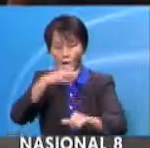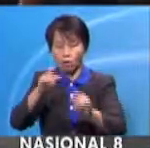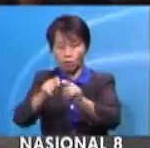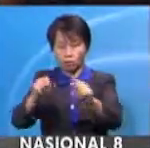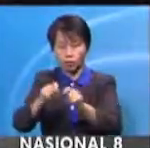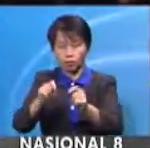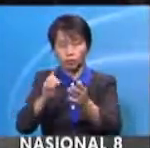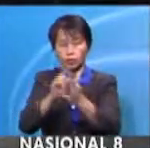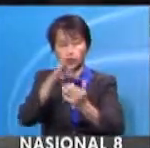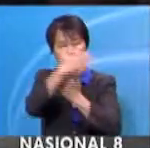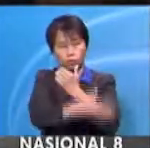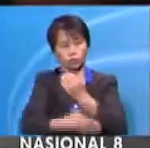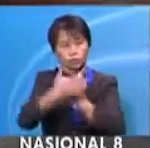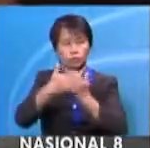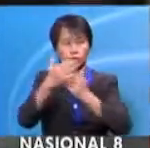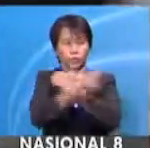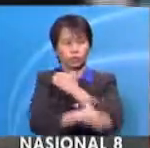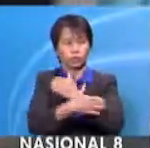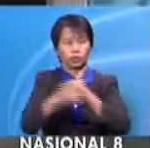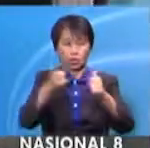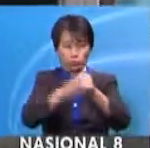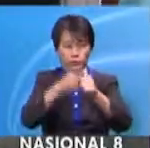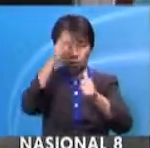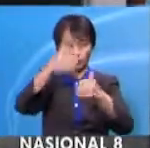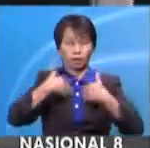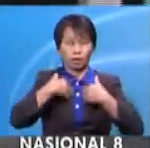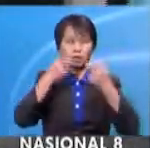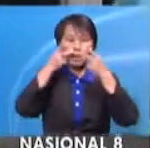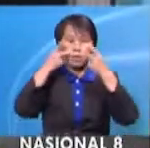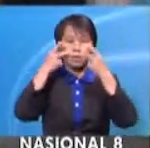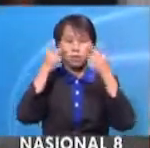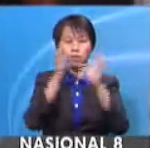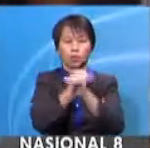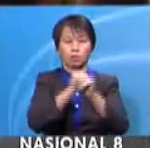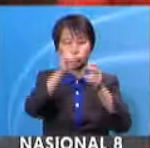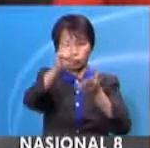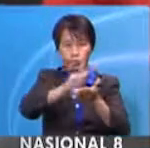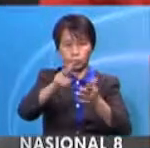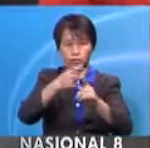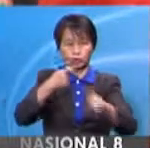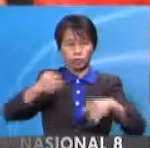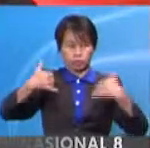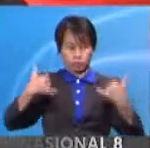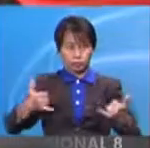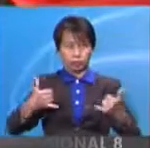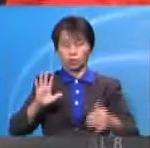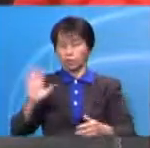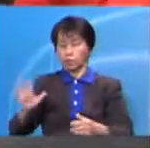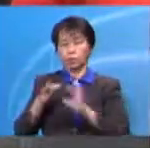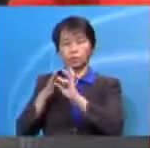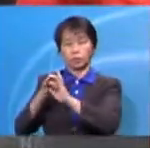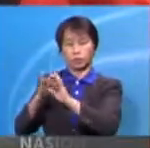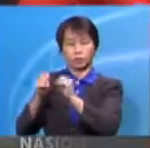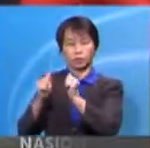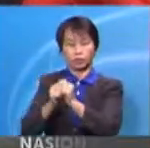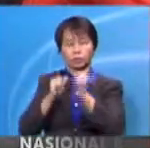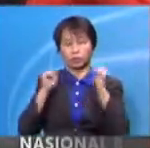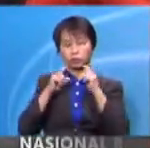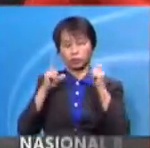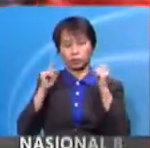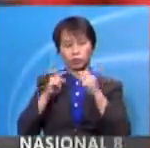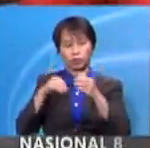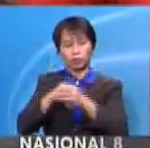tertentu di seluruh negara program pertama akan dijalankan di Kuching Sarawak dua minggu dari sekarang miniatur bekerjasama dengan sektor swasta